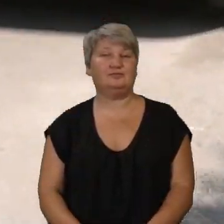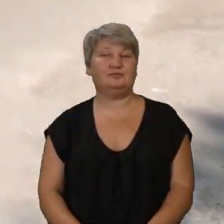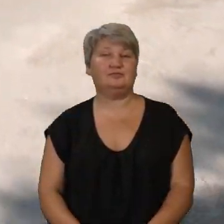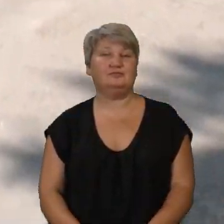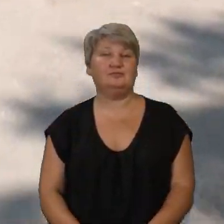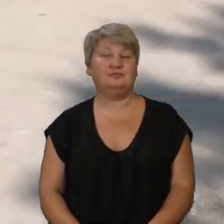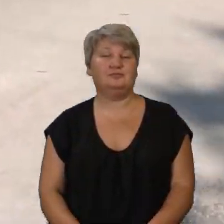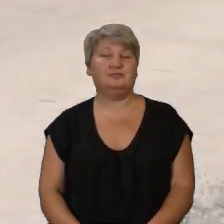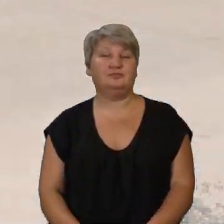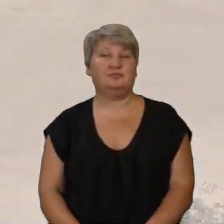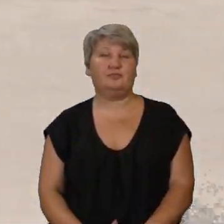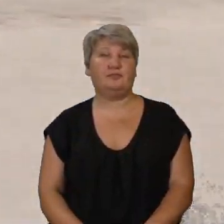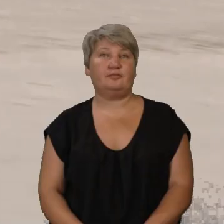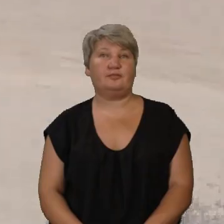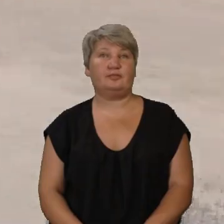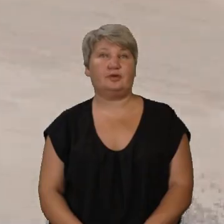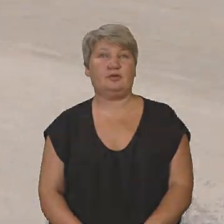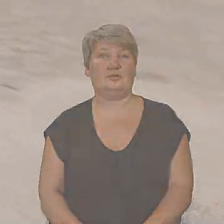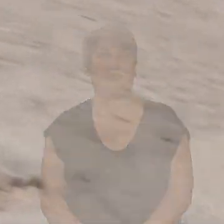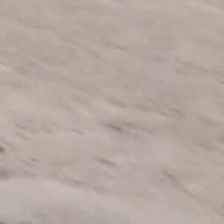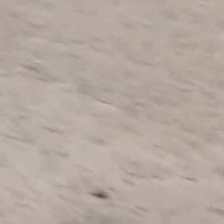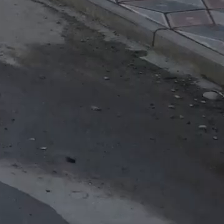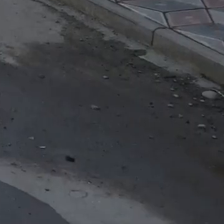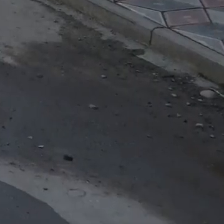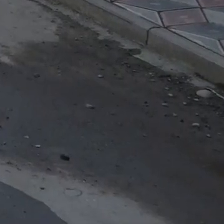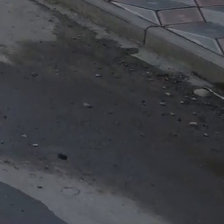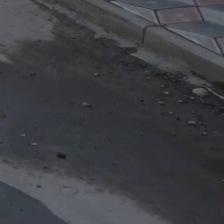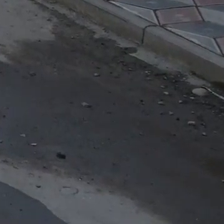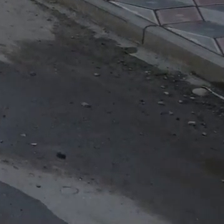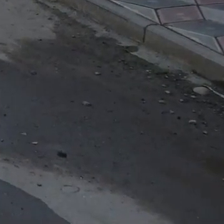булилик суспільне новини івано-франківська область